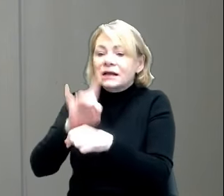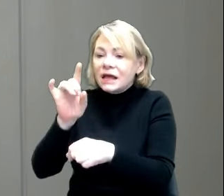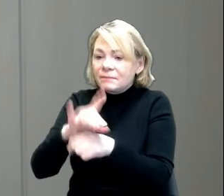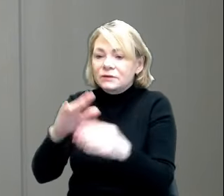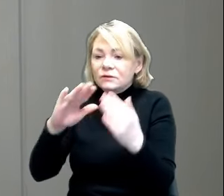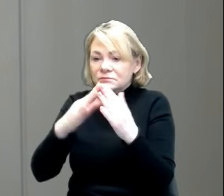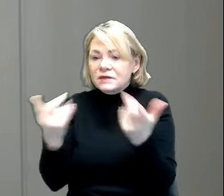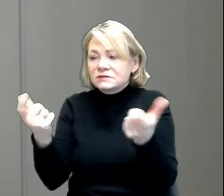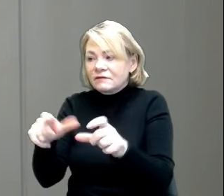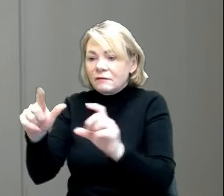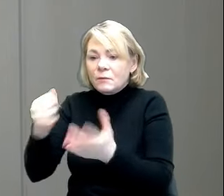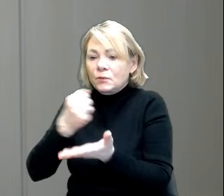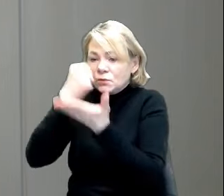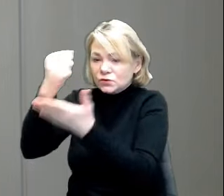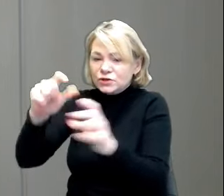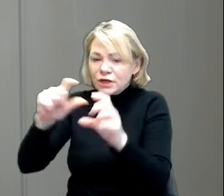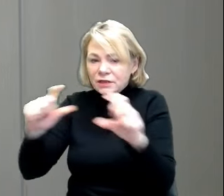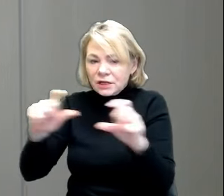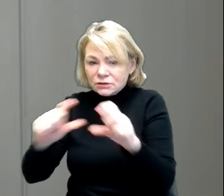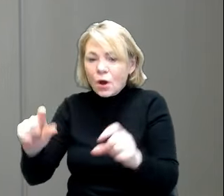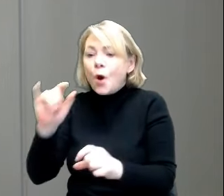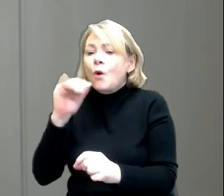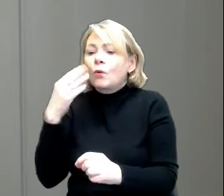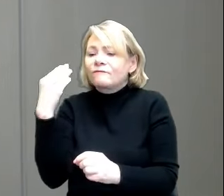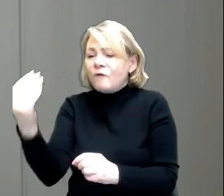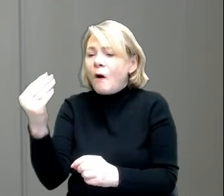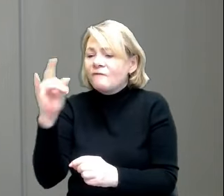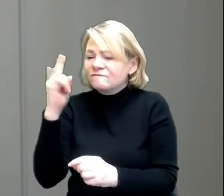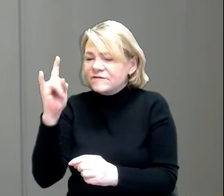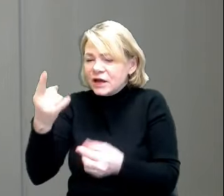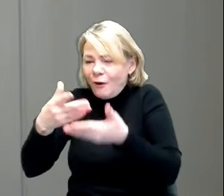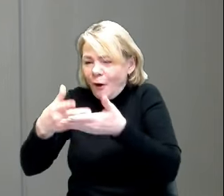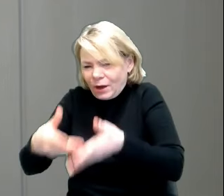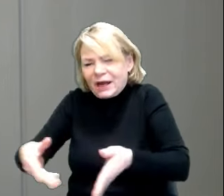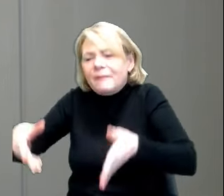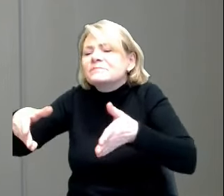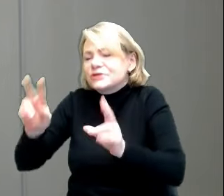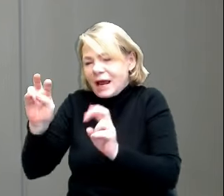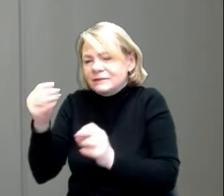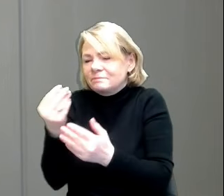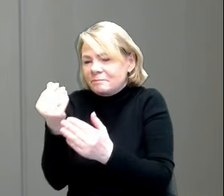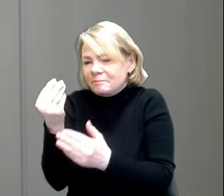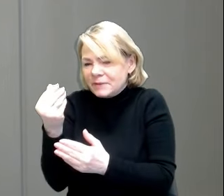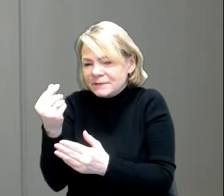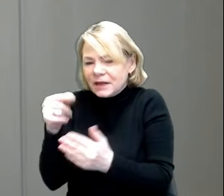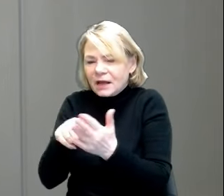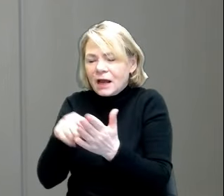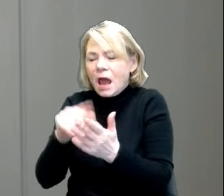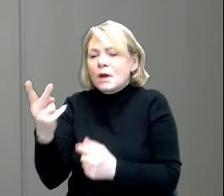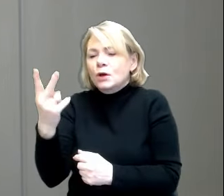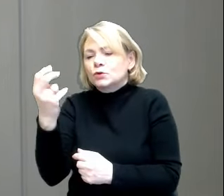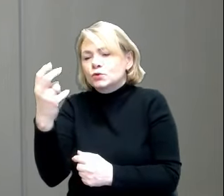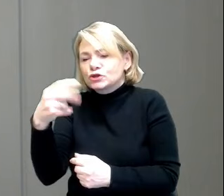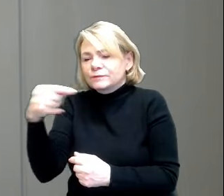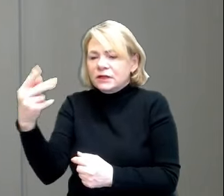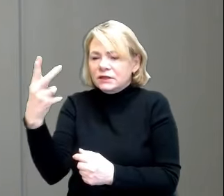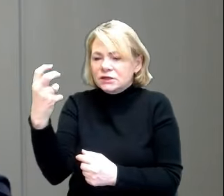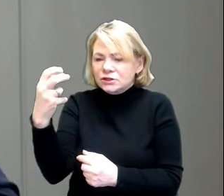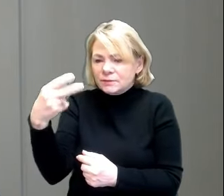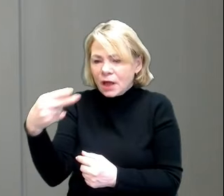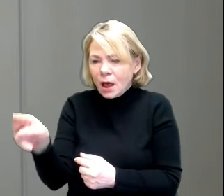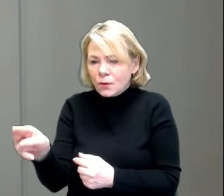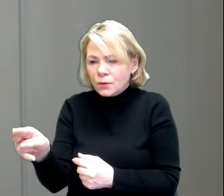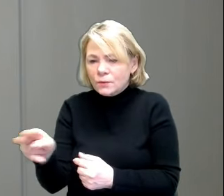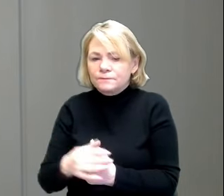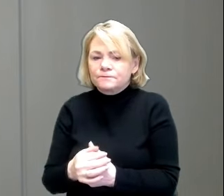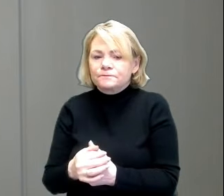įstaigos kur vaikų krepšelis gaunasi tas vadinasi finansavimas apie 200 300 € ir